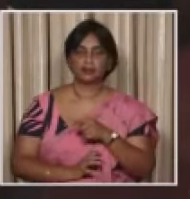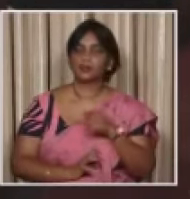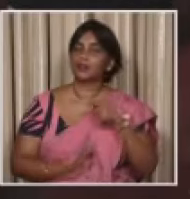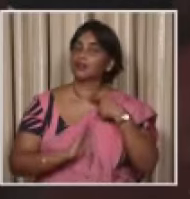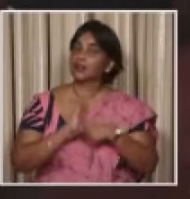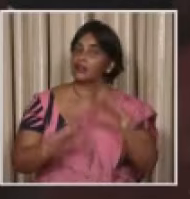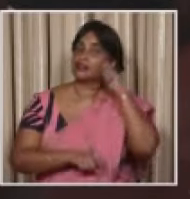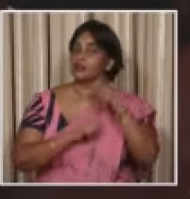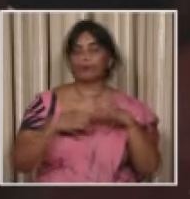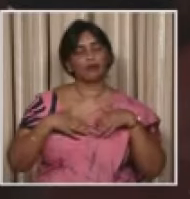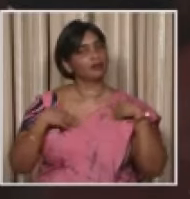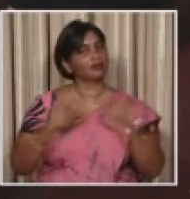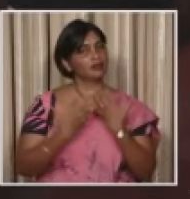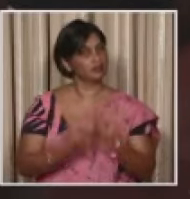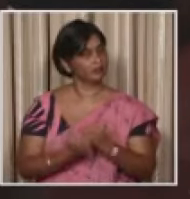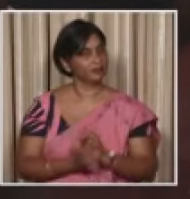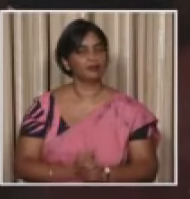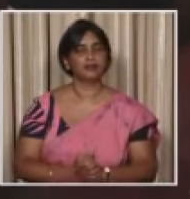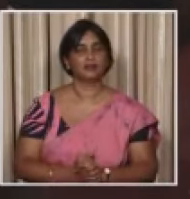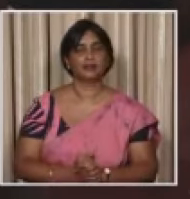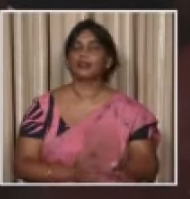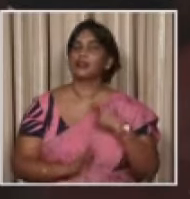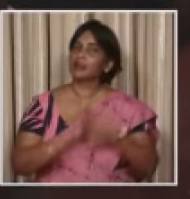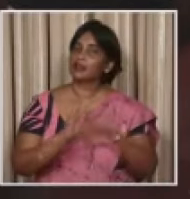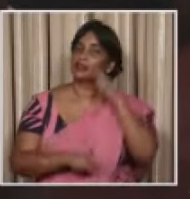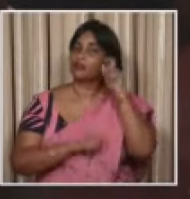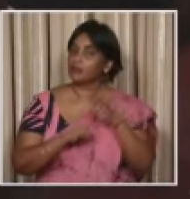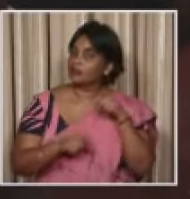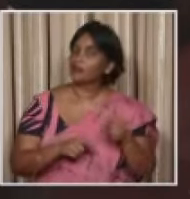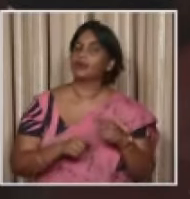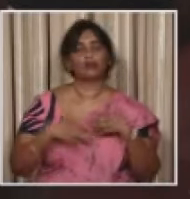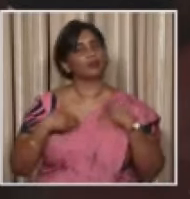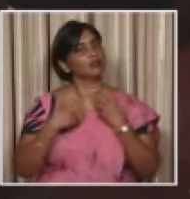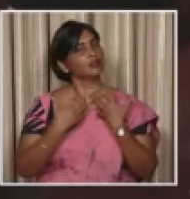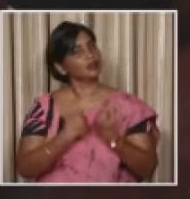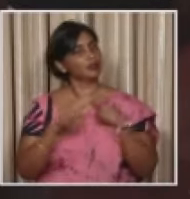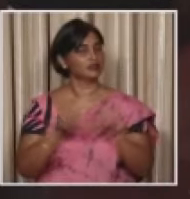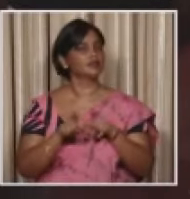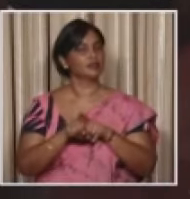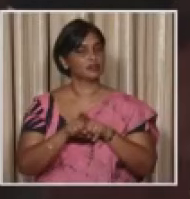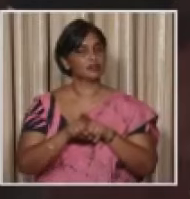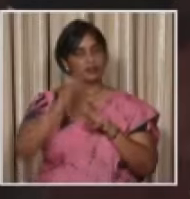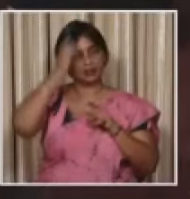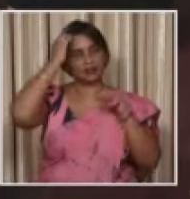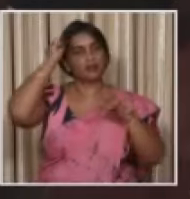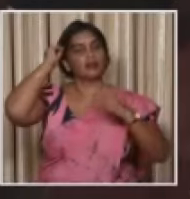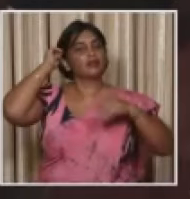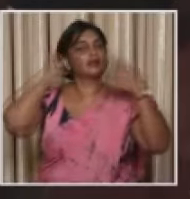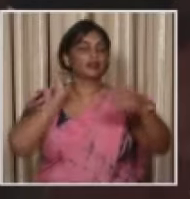රටේ ජනතාව භුක්ති විඳින අවස්ථාව ලැබෙන්නේ මේ රටේ ජනතාවට භුක්ති විඳින අවස්ථාව ලැබෙනවා වගේම